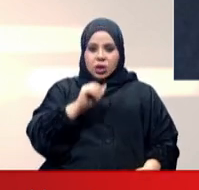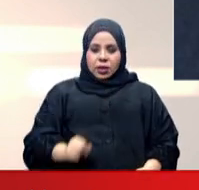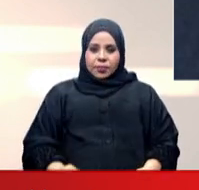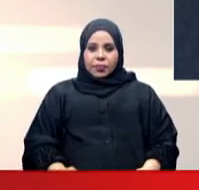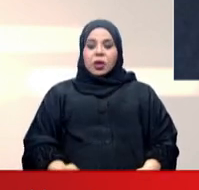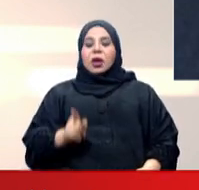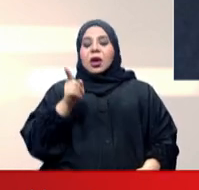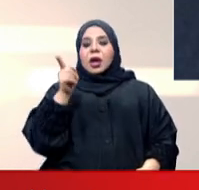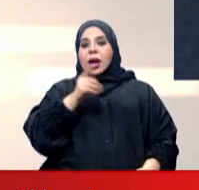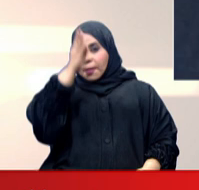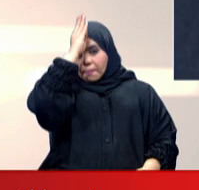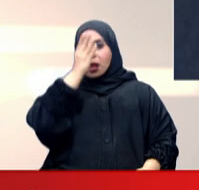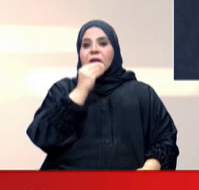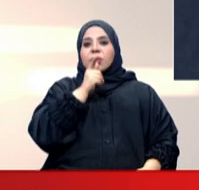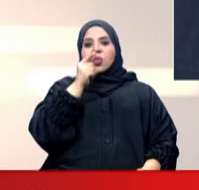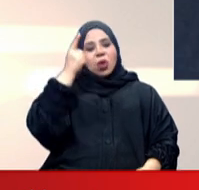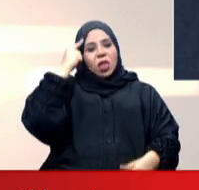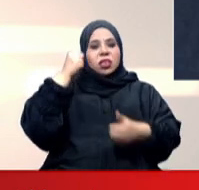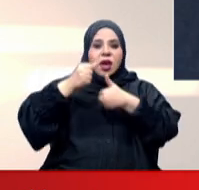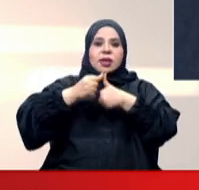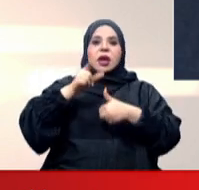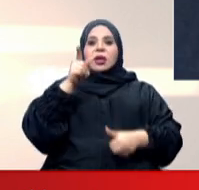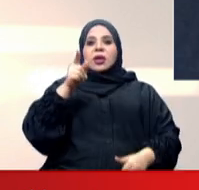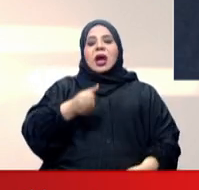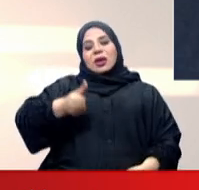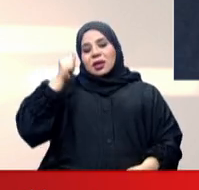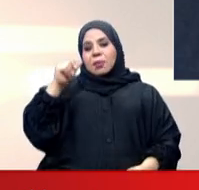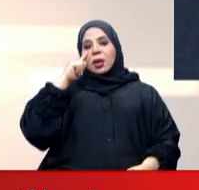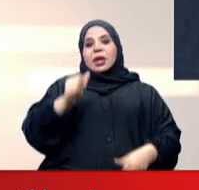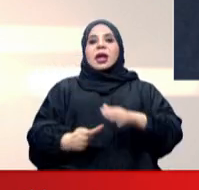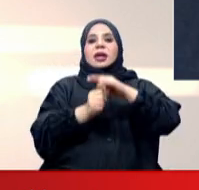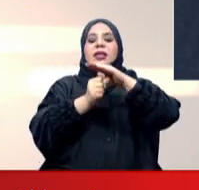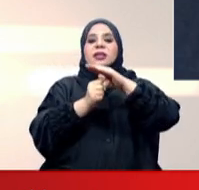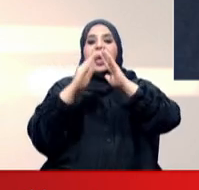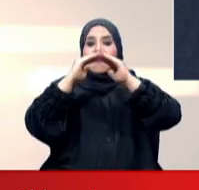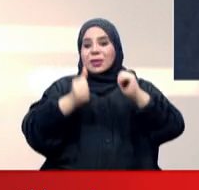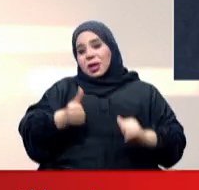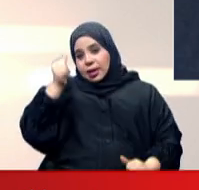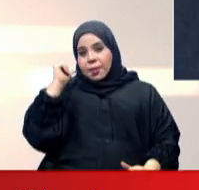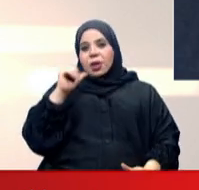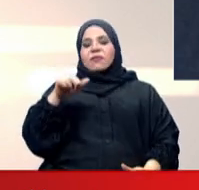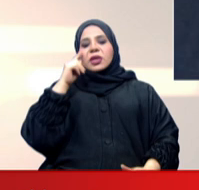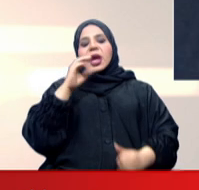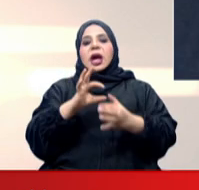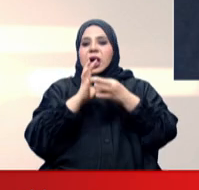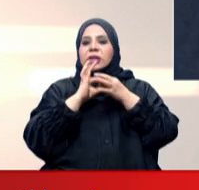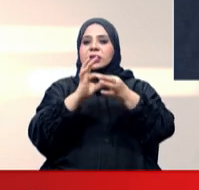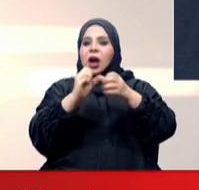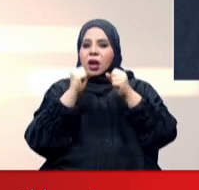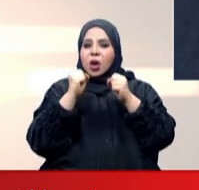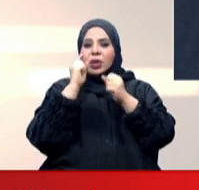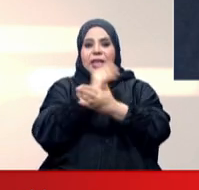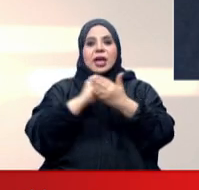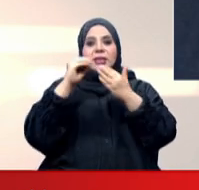ورضوانه ويسكنه فسيح جناته. واستذكر جلالة الملك المفدى الدور الذي اطلع به الرئيس الراحل في تعزيز العلاقات